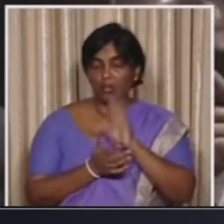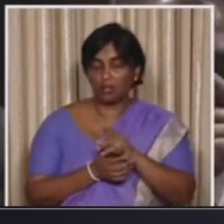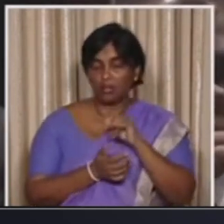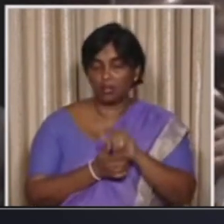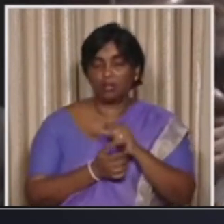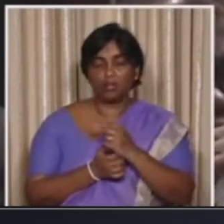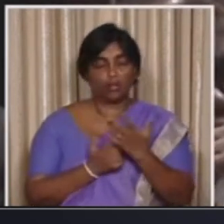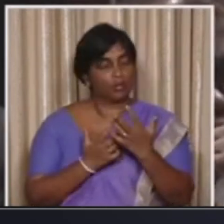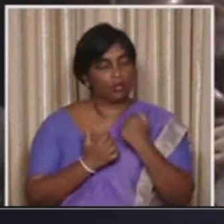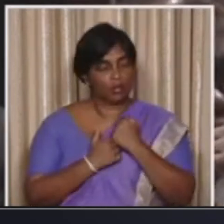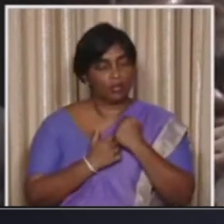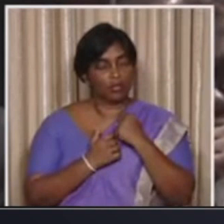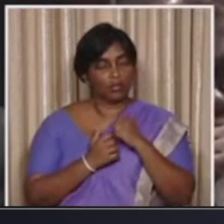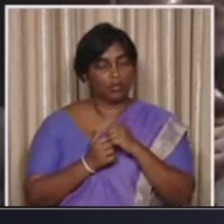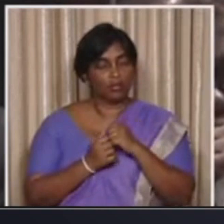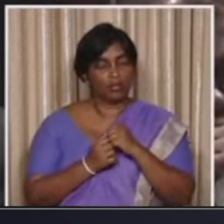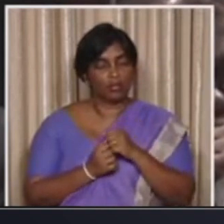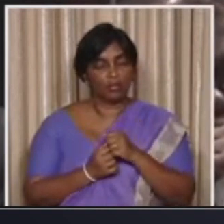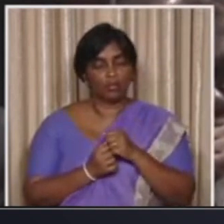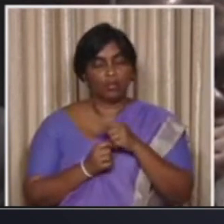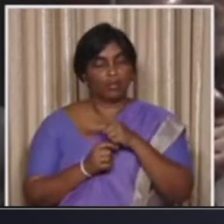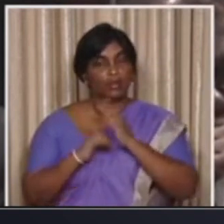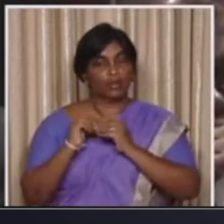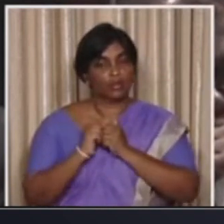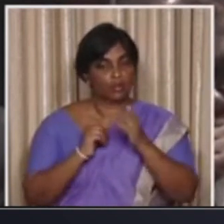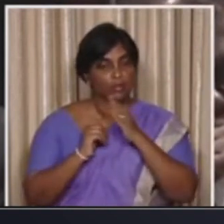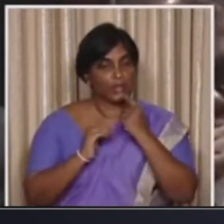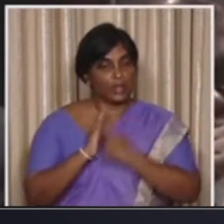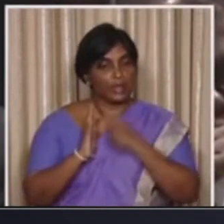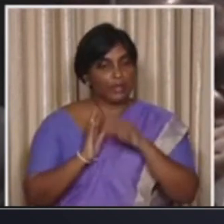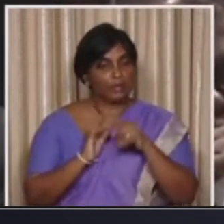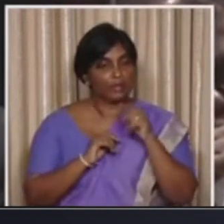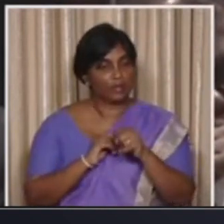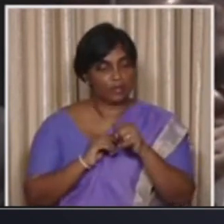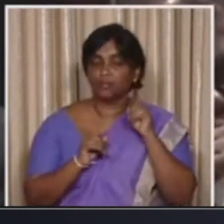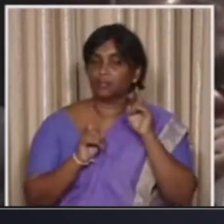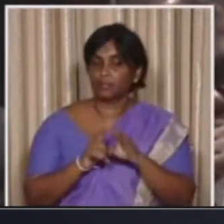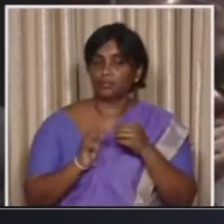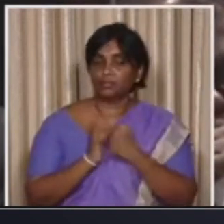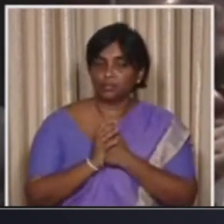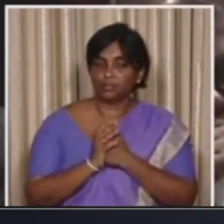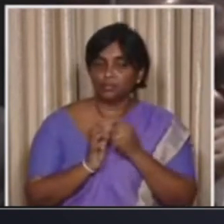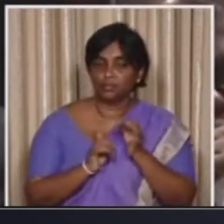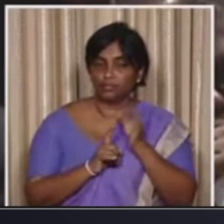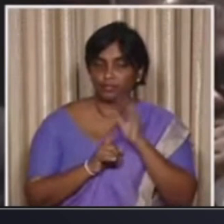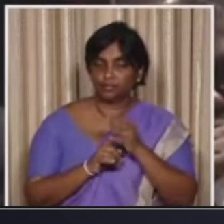බල කරලා දේපලත්පත් කරගෙන ඒ ක්‍රියාවලියකට යන්න ඕන නීතිය අනුකූල නමුත් සභාපතිතුමනි ගජ මිතුරෝ පොලු දියලා